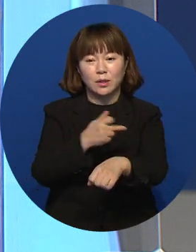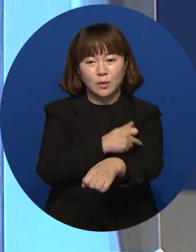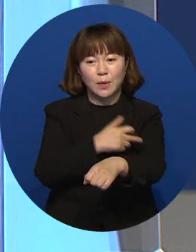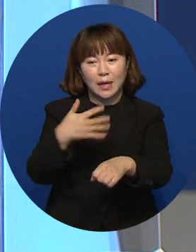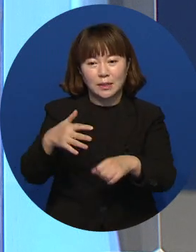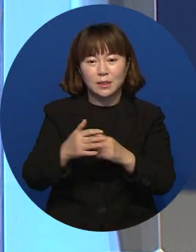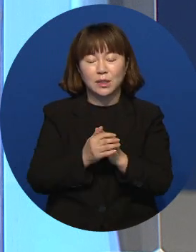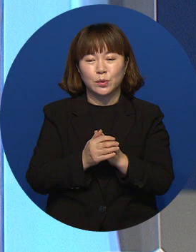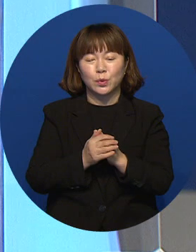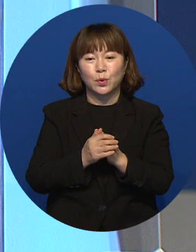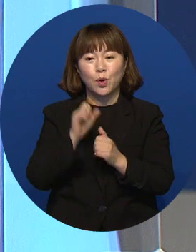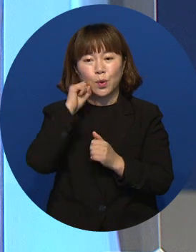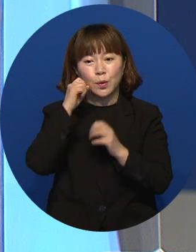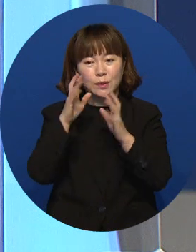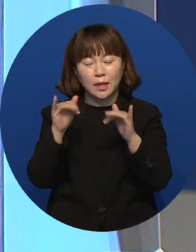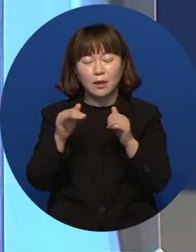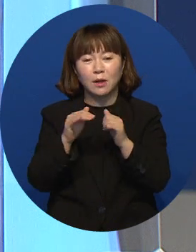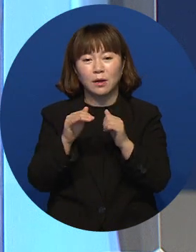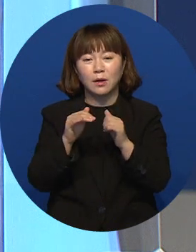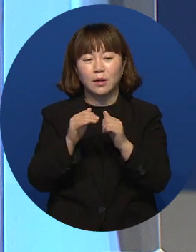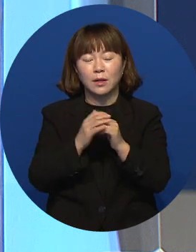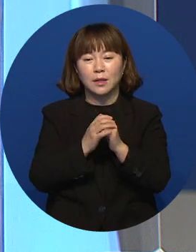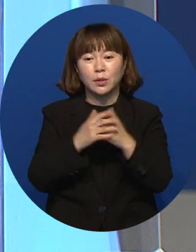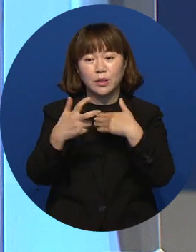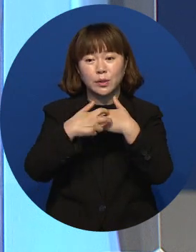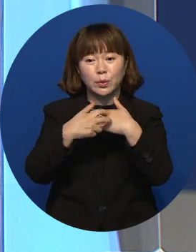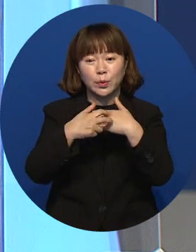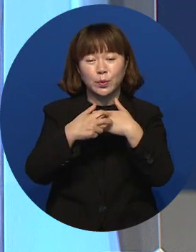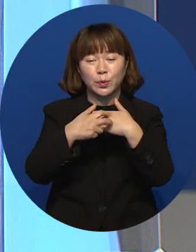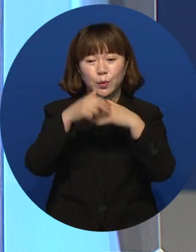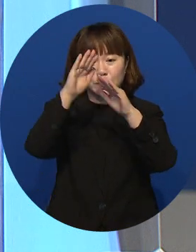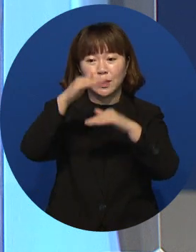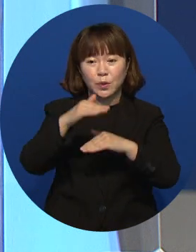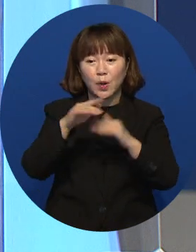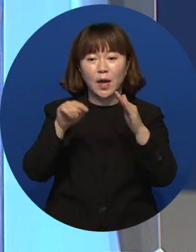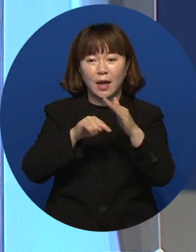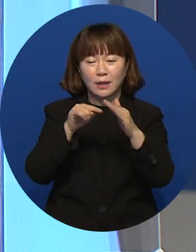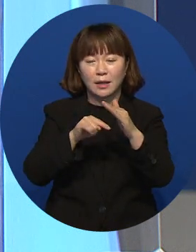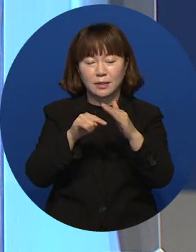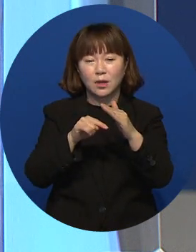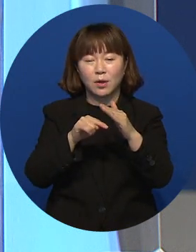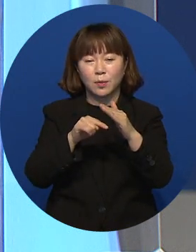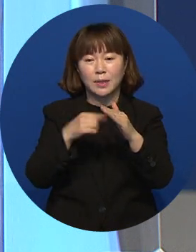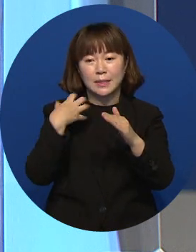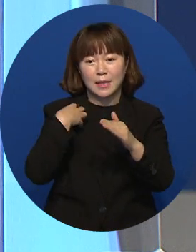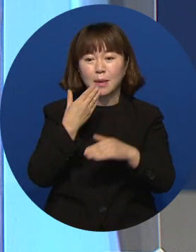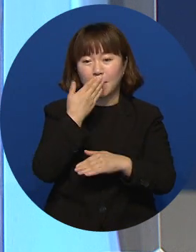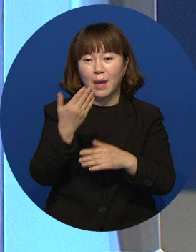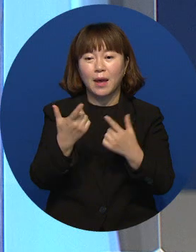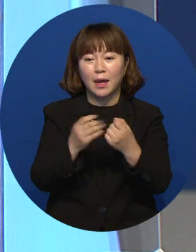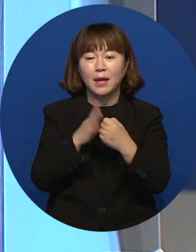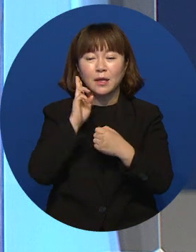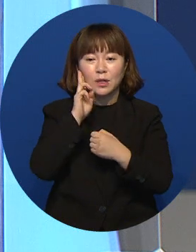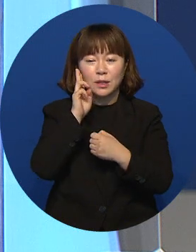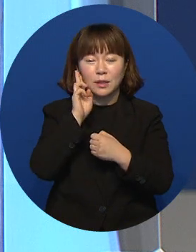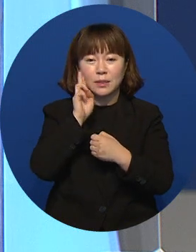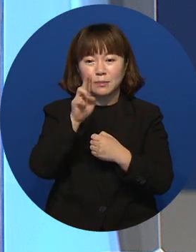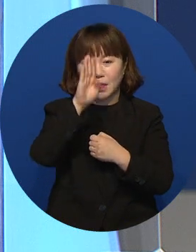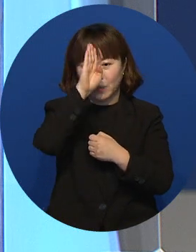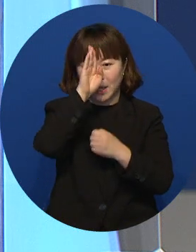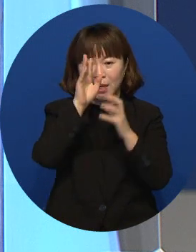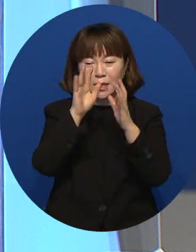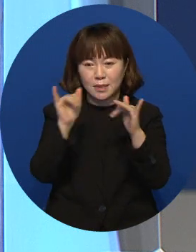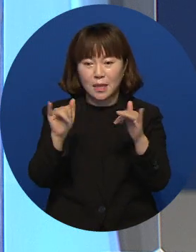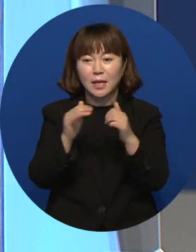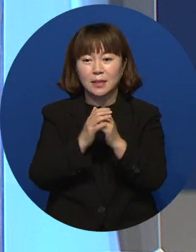의료 대응책 의 확정을 통해서 의료 체계가 감당할 수 있는 범위 내에서 중증환자 와 사망자를 관리해 나가는